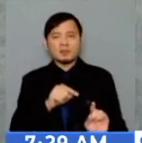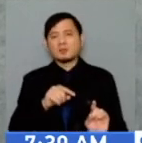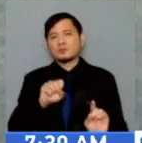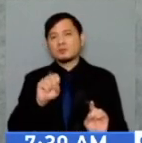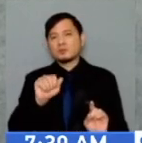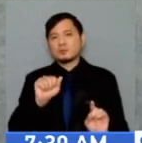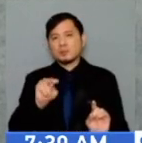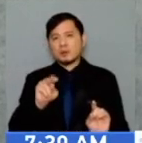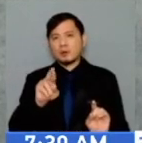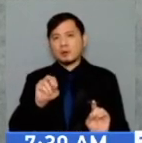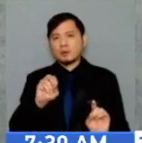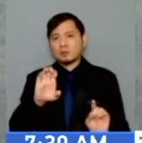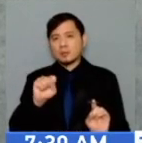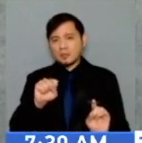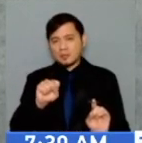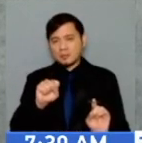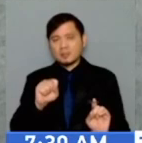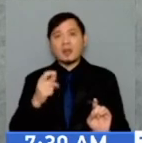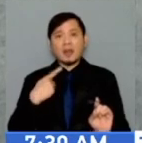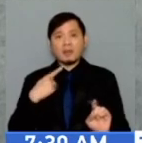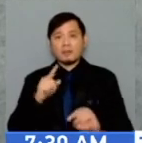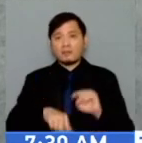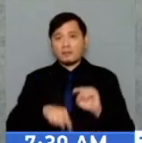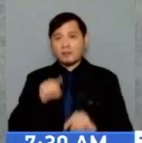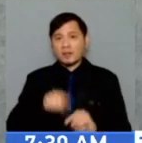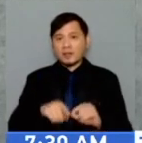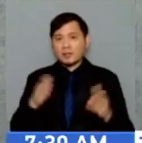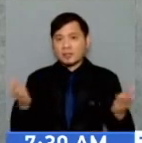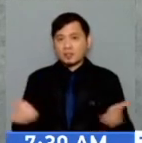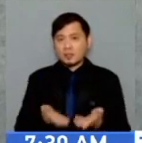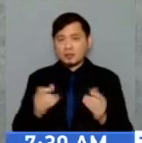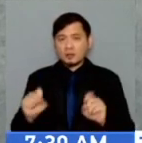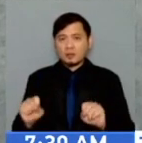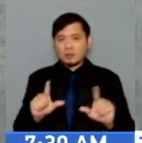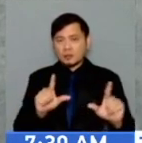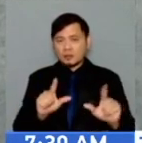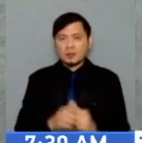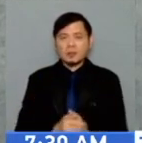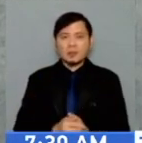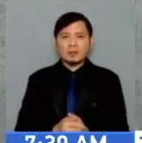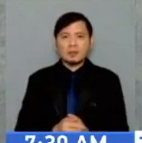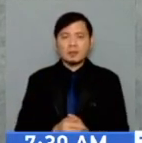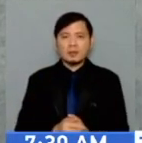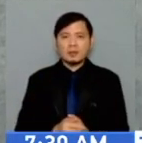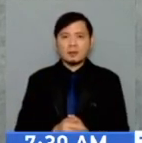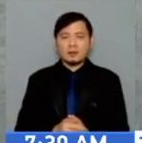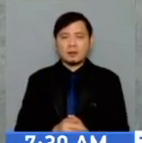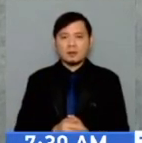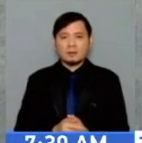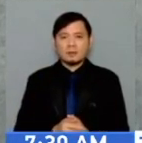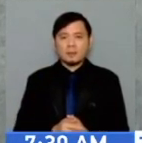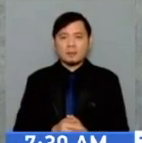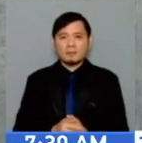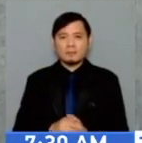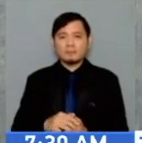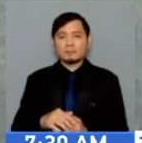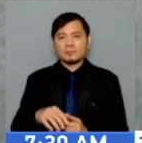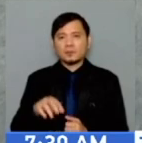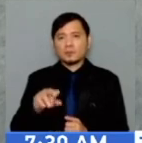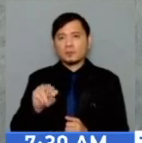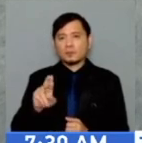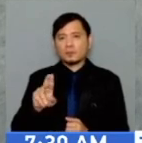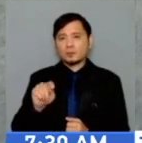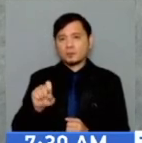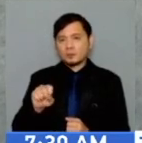at isa rin po siyang batikang aktres na si Miss Boots Anson-Roa. Magandang umaga po sa inyo at nakikiramay po kami mula dito sa unang hirit,